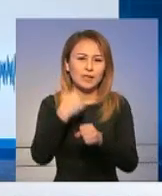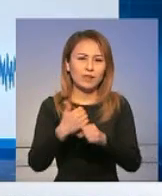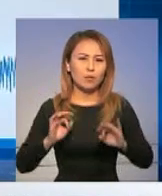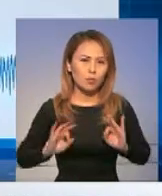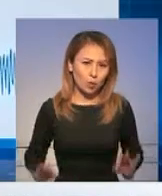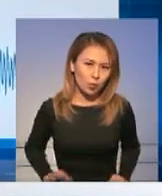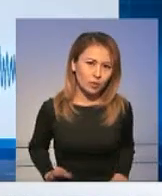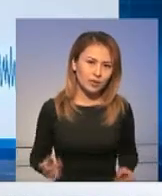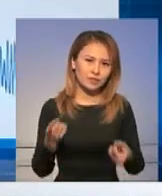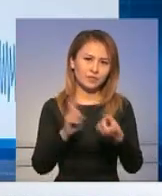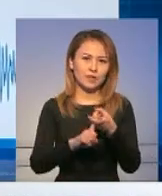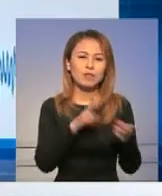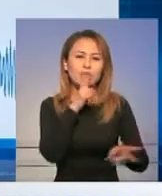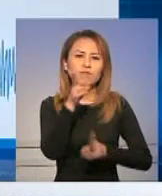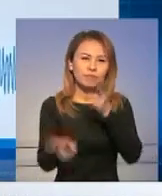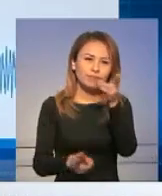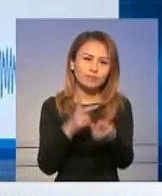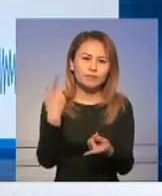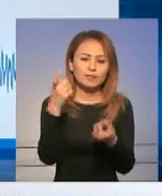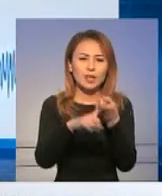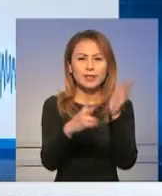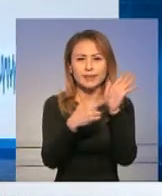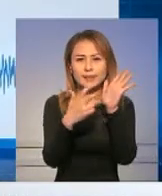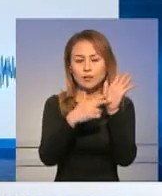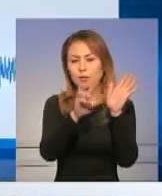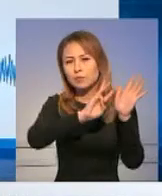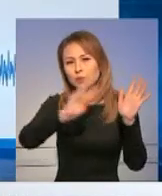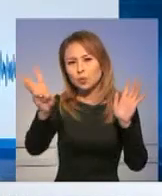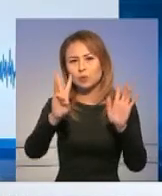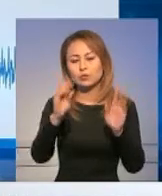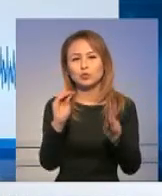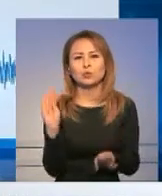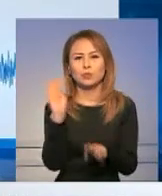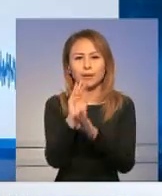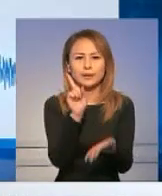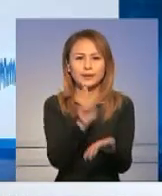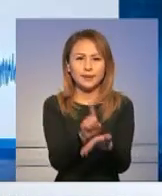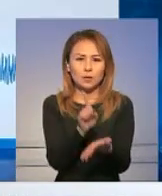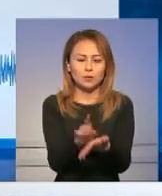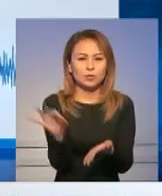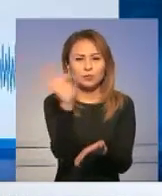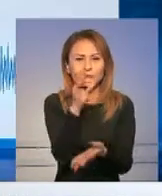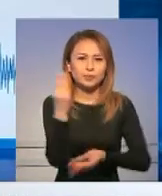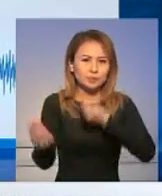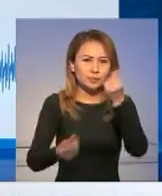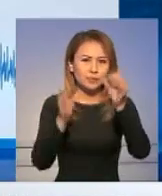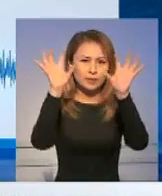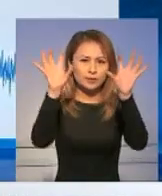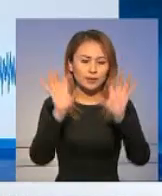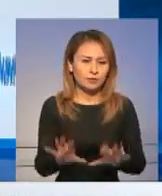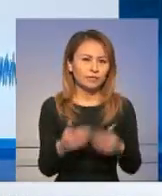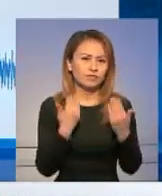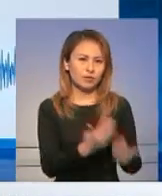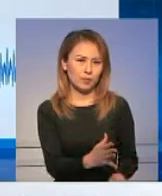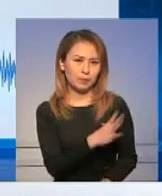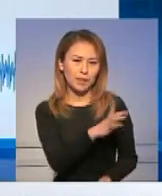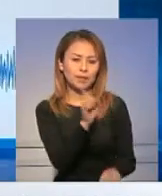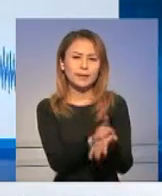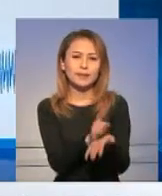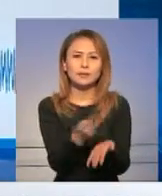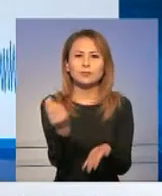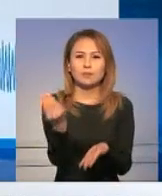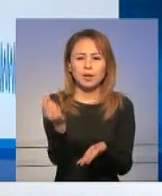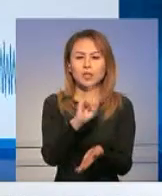да істер бойынша наразылығы негізінде 800 миллион теңге қосымша салық салуды заңды деп таныды. Өйткені салық